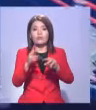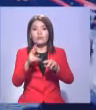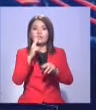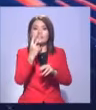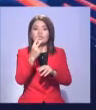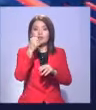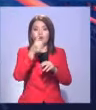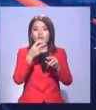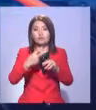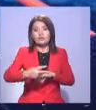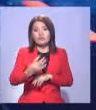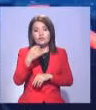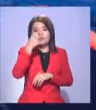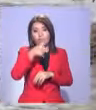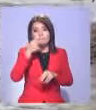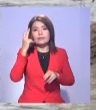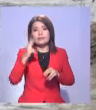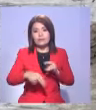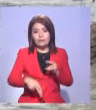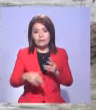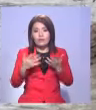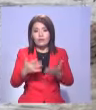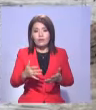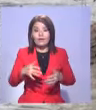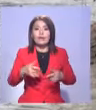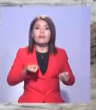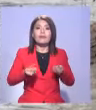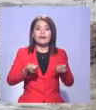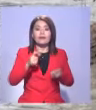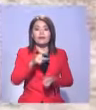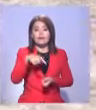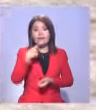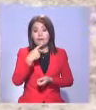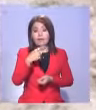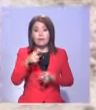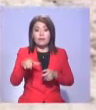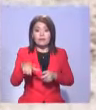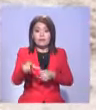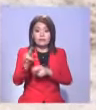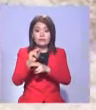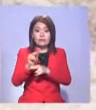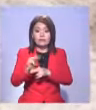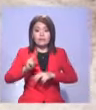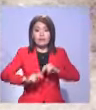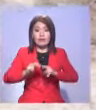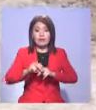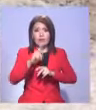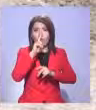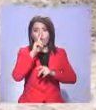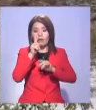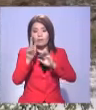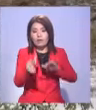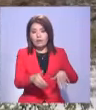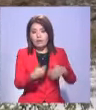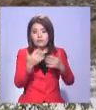Ол шамамен 2024 жылы аяқталады. Шенеуніктердің айтуынша жол құрылысының басталғанына баққандай бір жыл болған. Бірақ оның неге